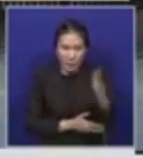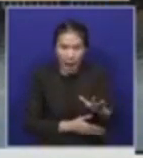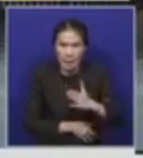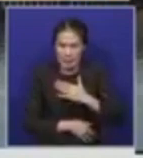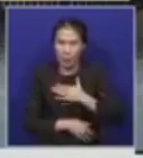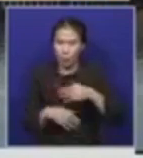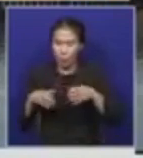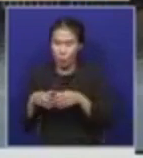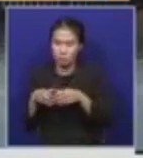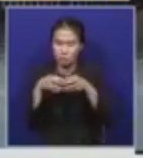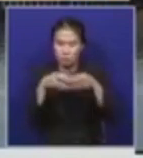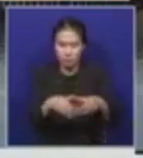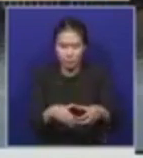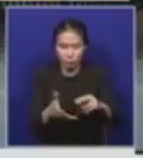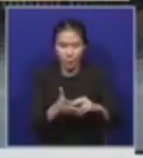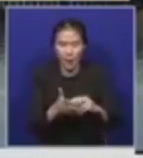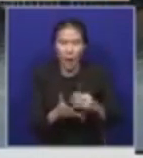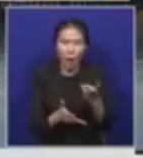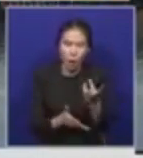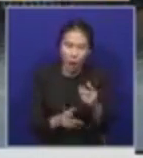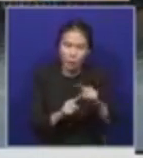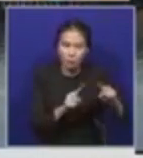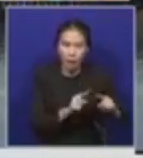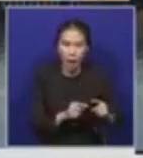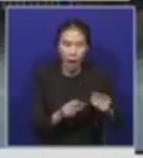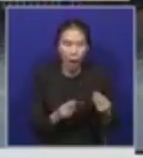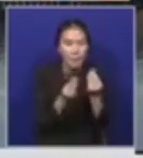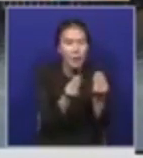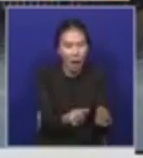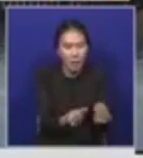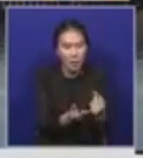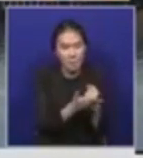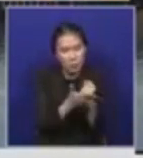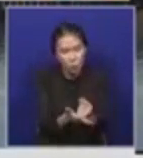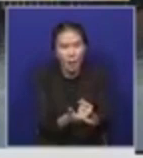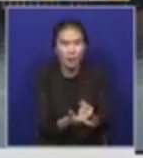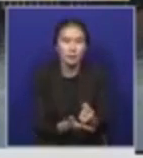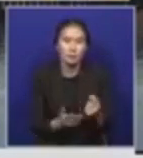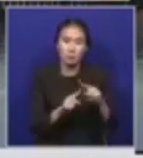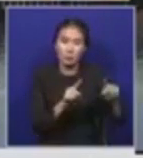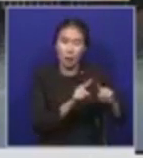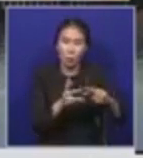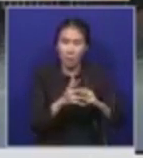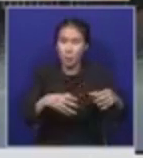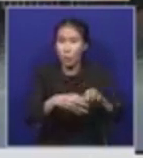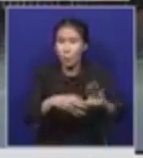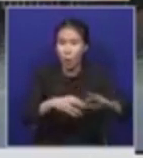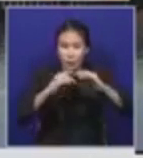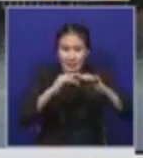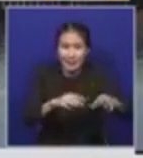ไปส่งให้กับพี่น้องที่อยู่ในกรุงเทพก็ดีที่อยู่ชายเลนที่ทะเลนะครับที่ไม่มีข้าวกินน